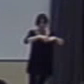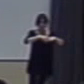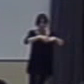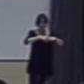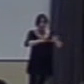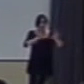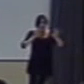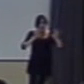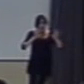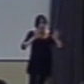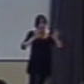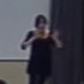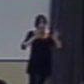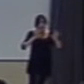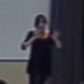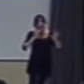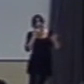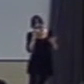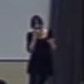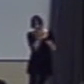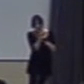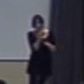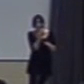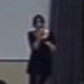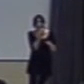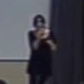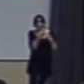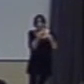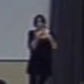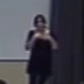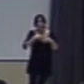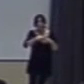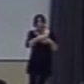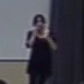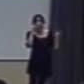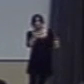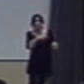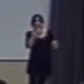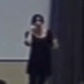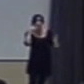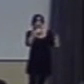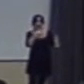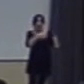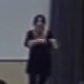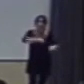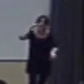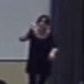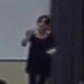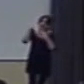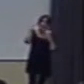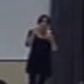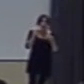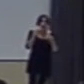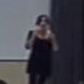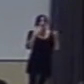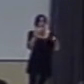que si hi ha un element que més enllà d'això ha anat definint el Consell durant aquests anys, ha estat el premi